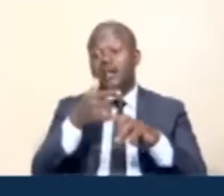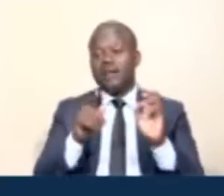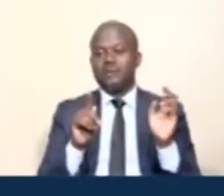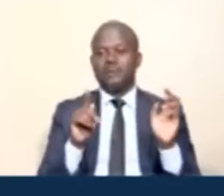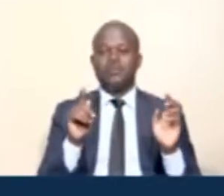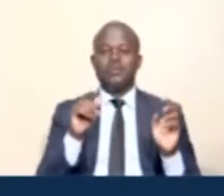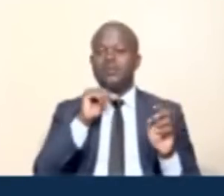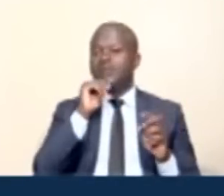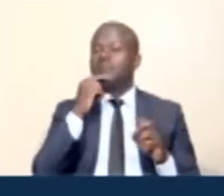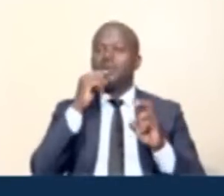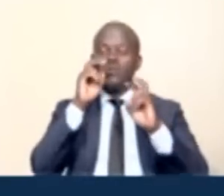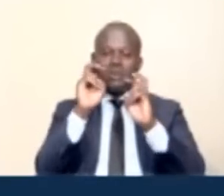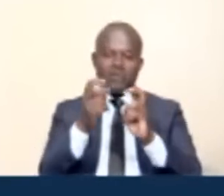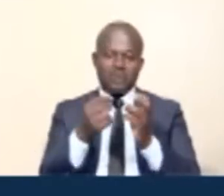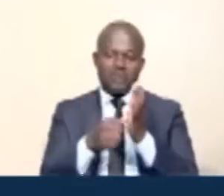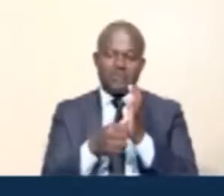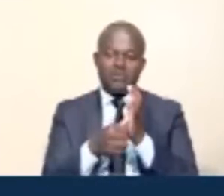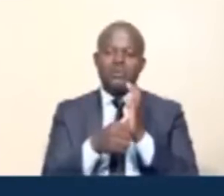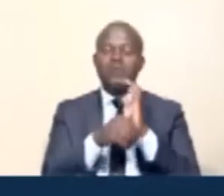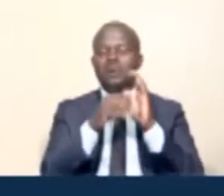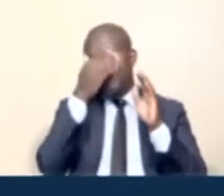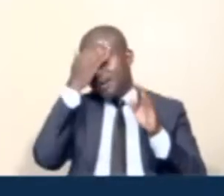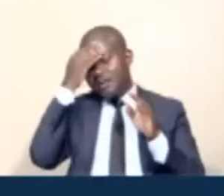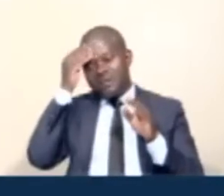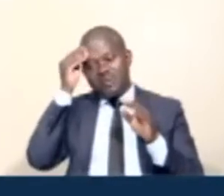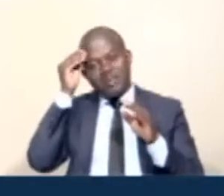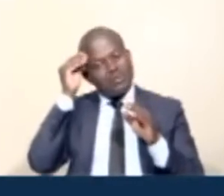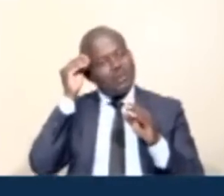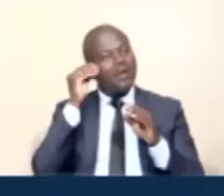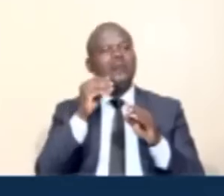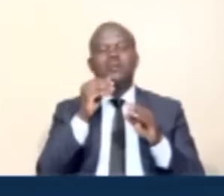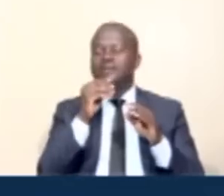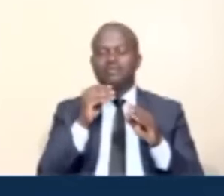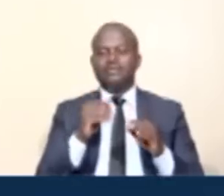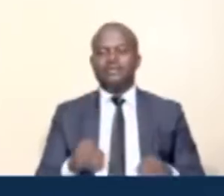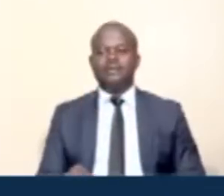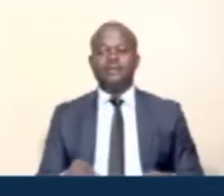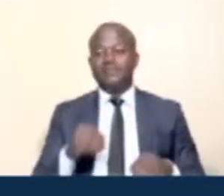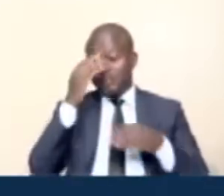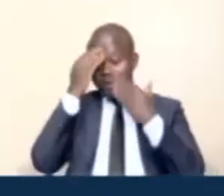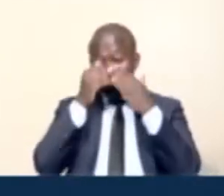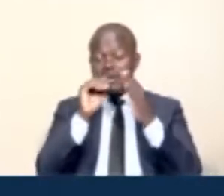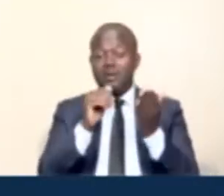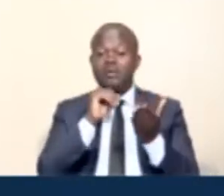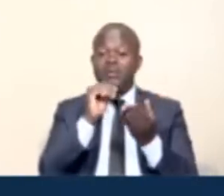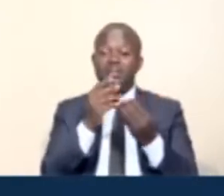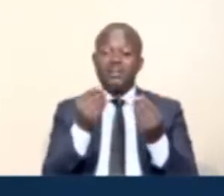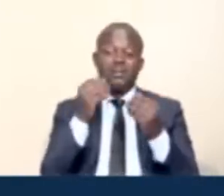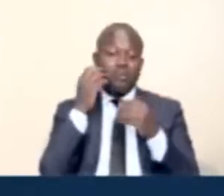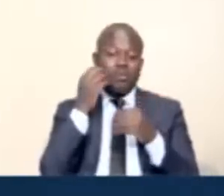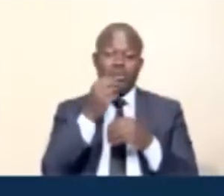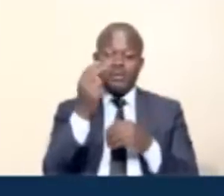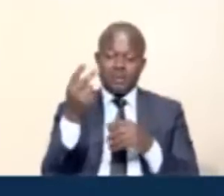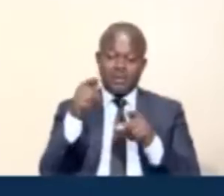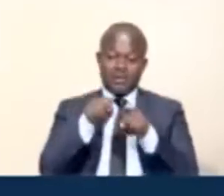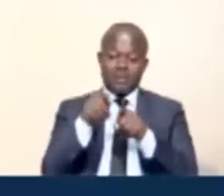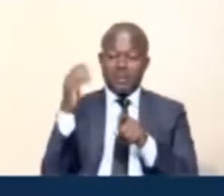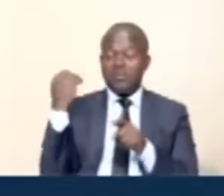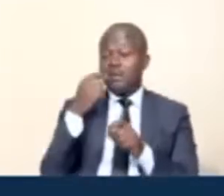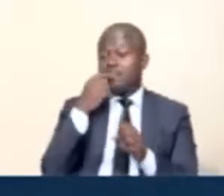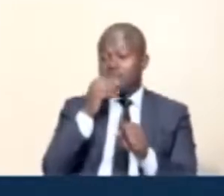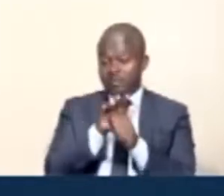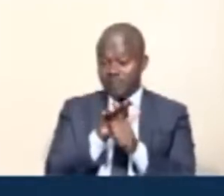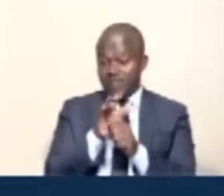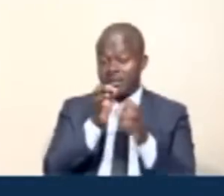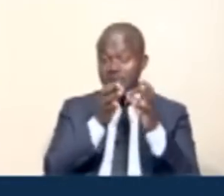ari ukuvuga yuko ikibazo bagitereye iyo ngiyo babivugira ngo bakarekera aho ngaho. Kuba kitarakemutse mu mezi abiri nk'uko yarabivuze,